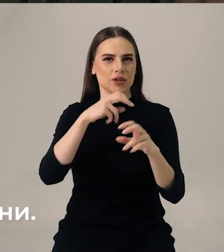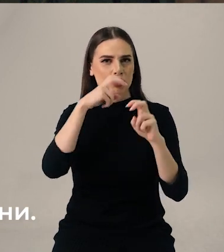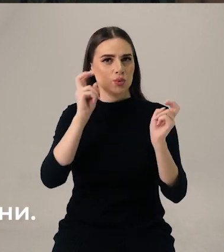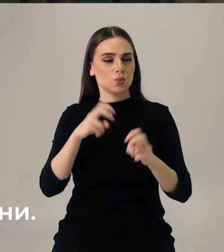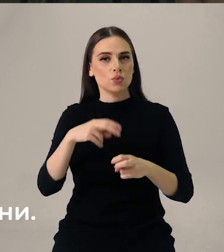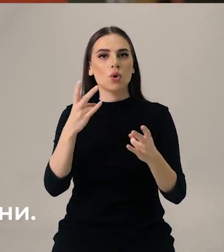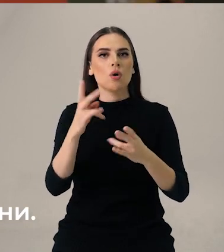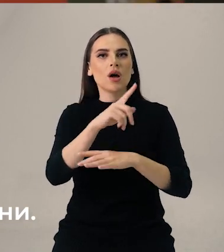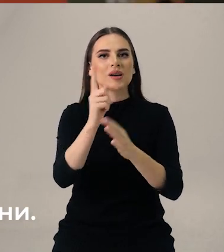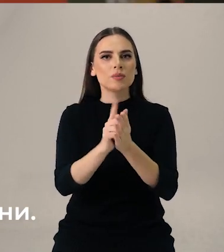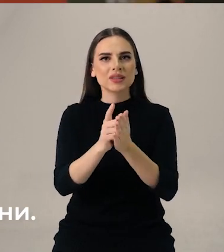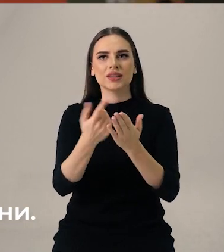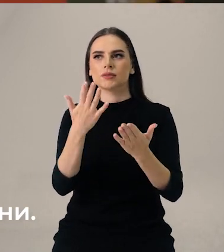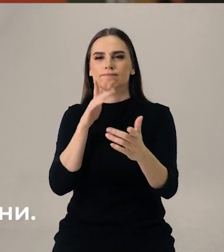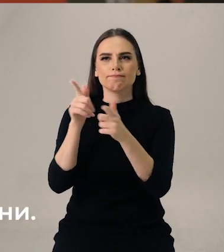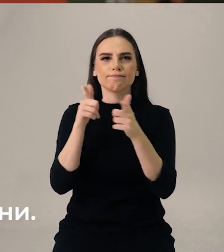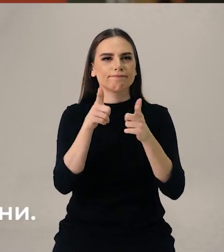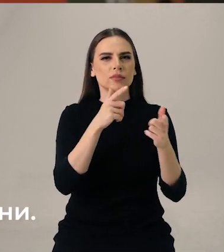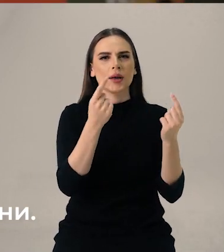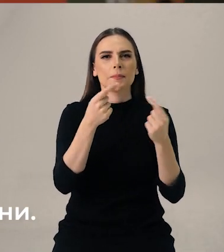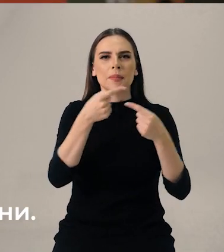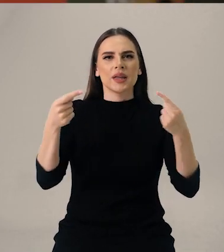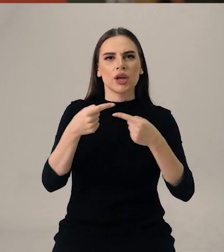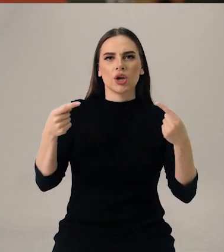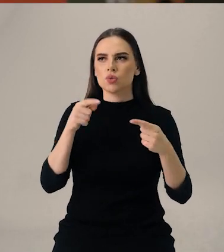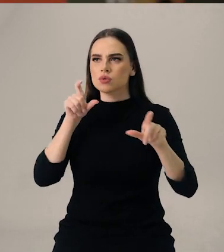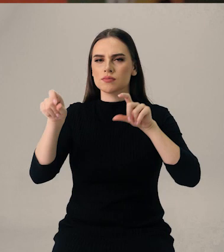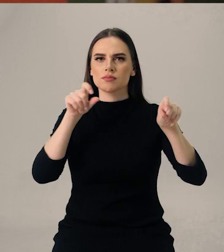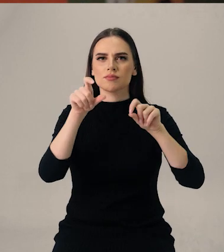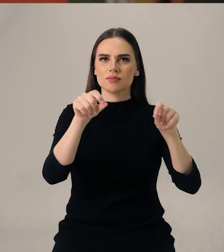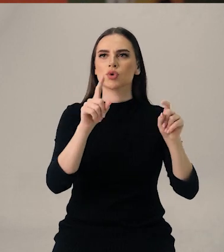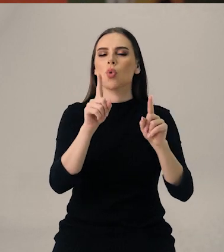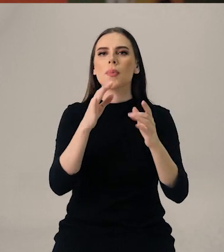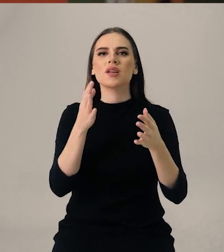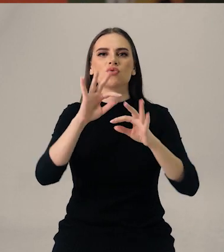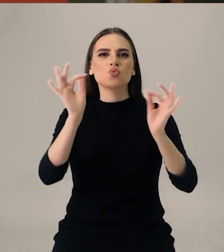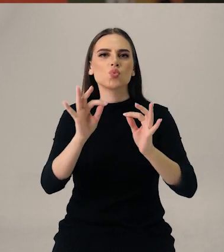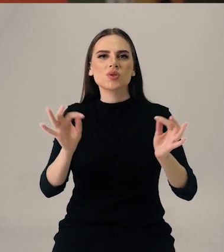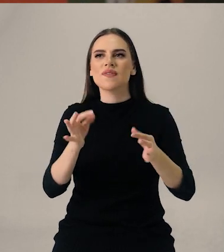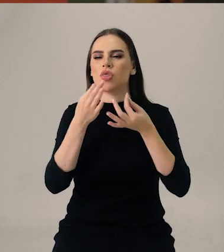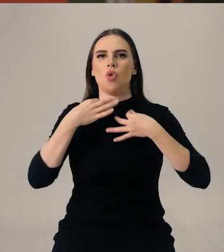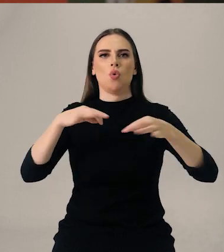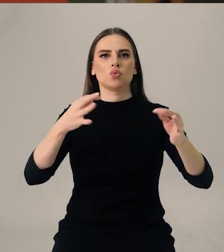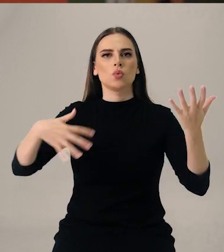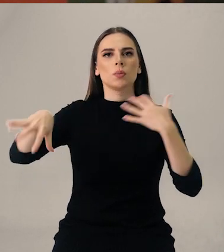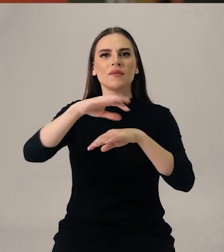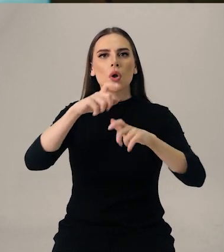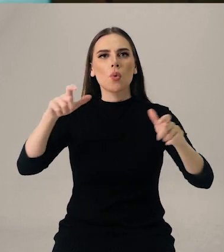необходимо делать – критиковать минусы современной им жизни и делать искусство доступным максимальному количеству